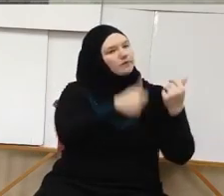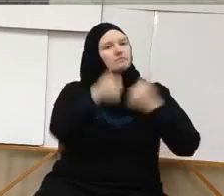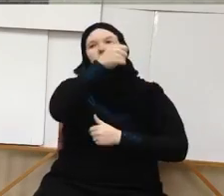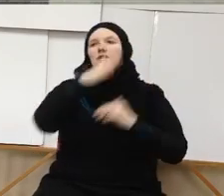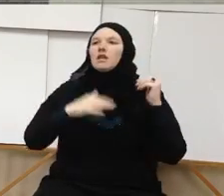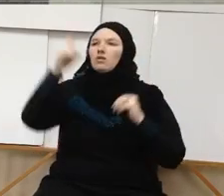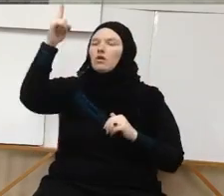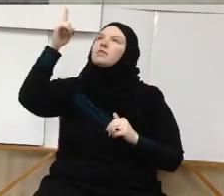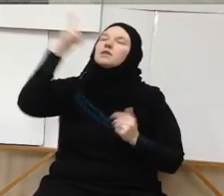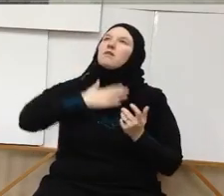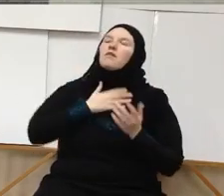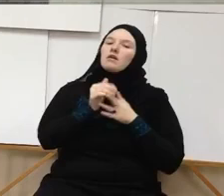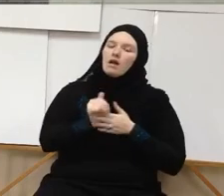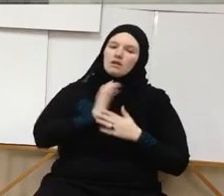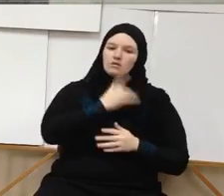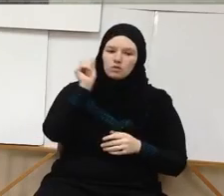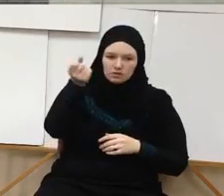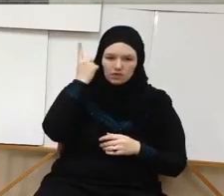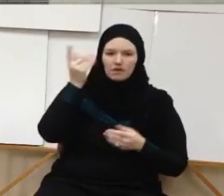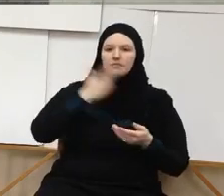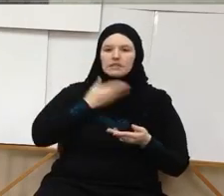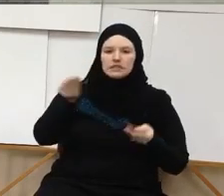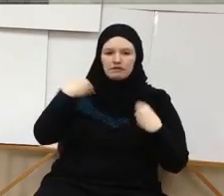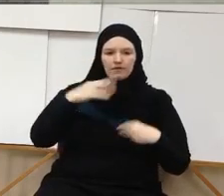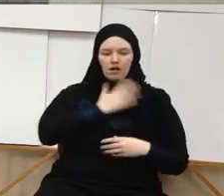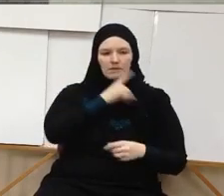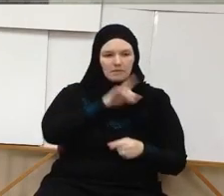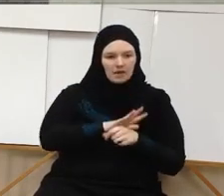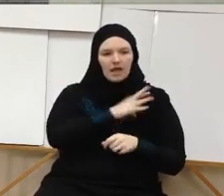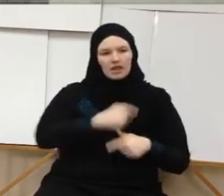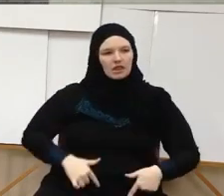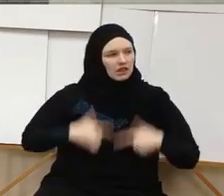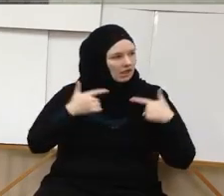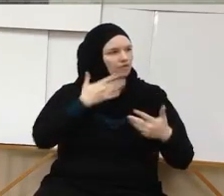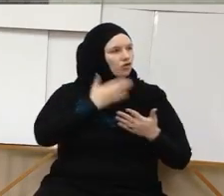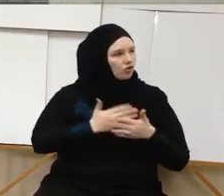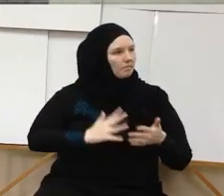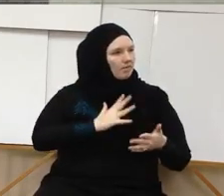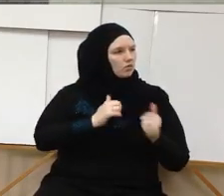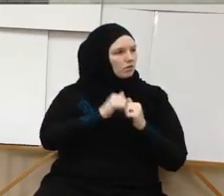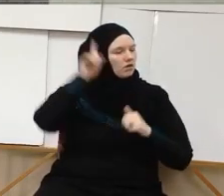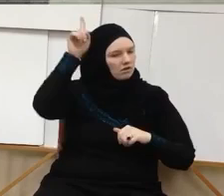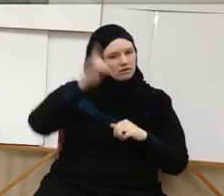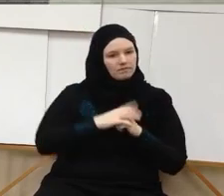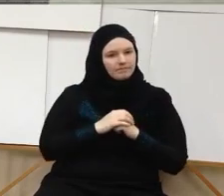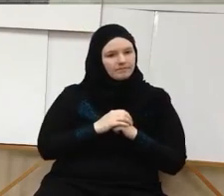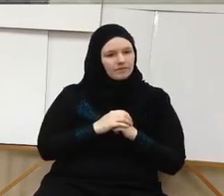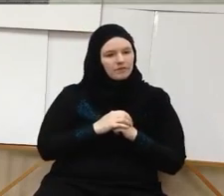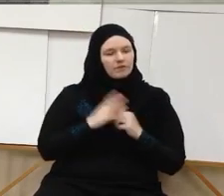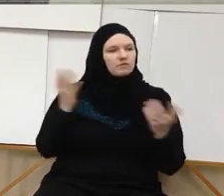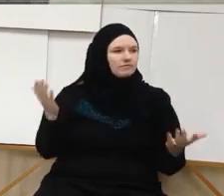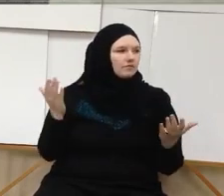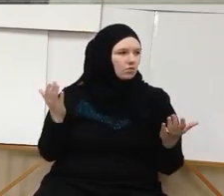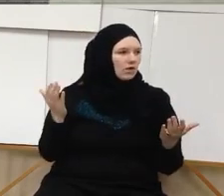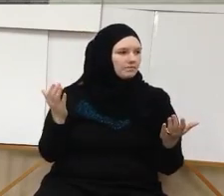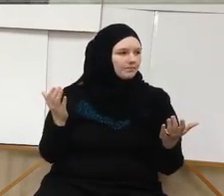Allah subhanahu wa ta'ala guide us to understand and give our commitment and live in good manners with Allah subhanahu wa ta'ala. Allahumma ahdina